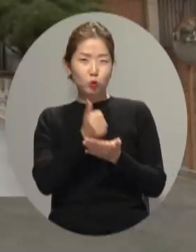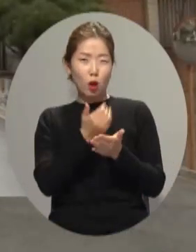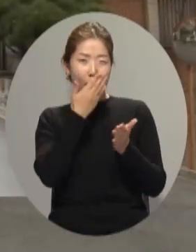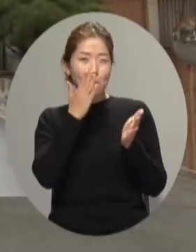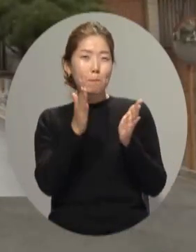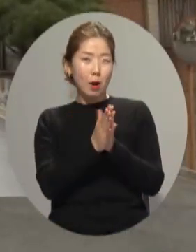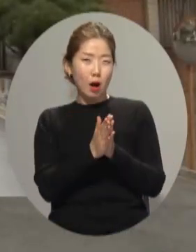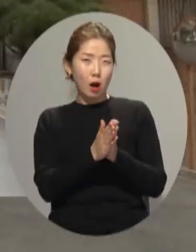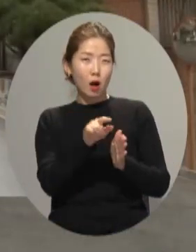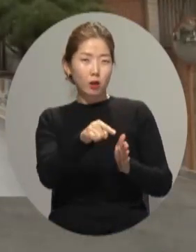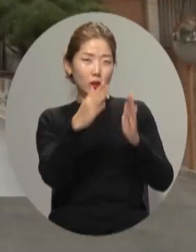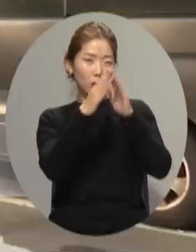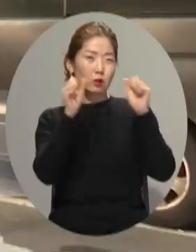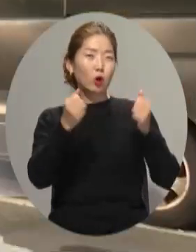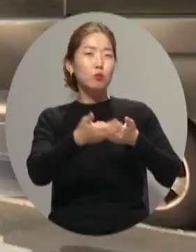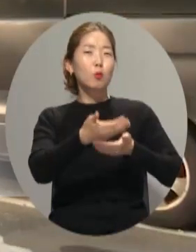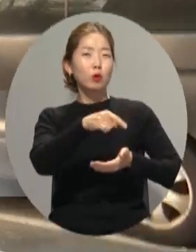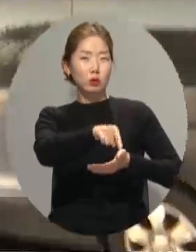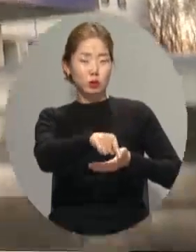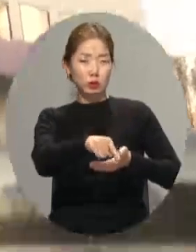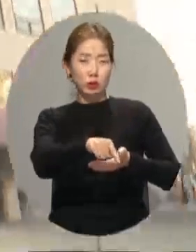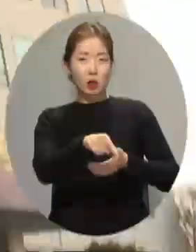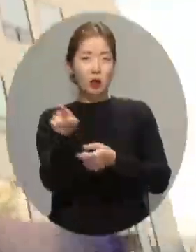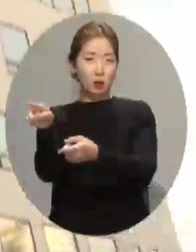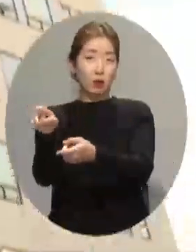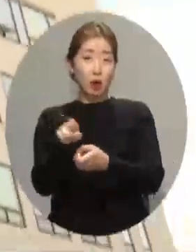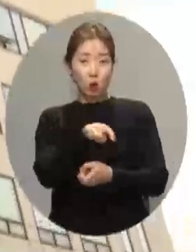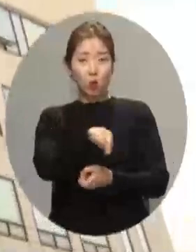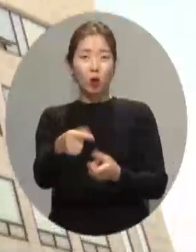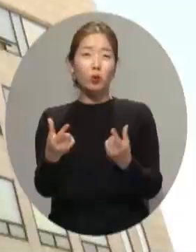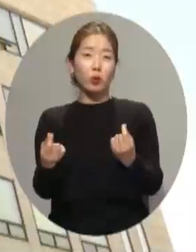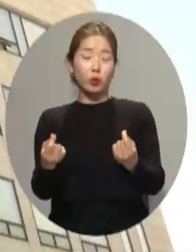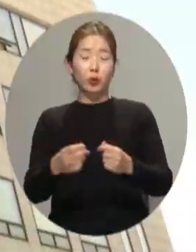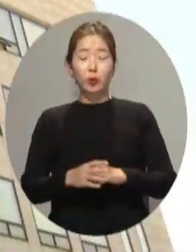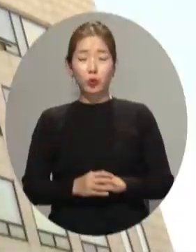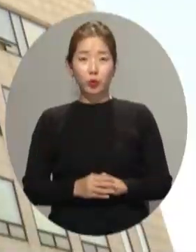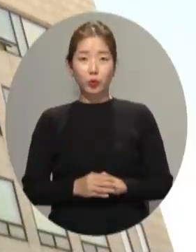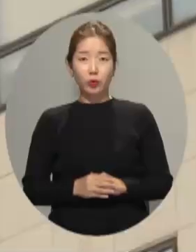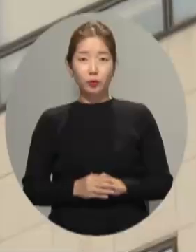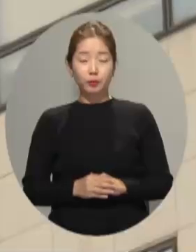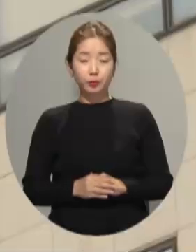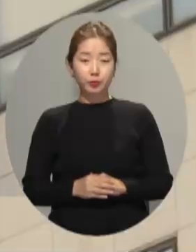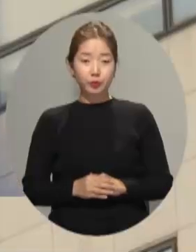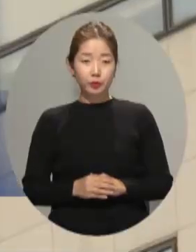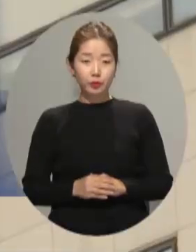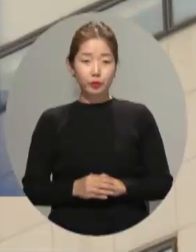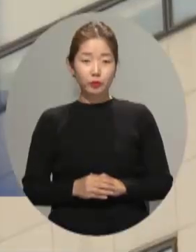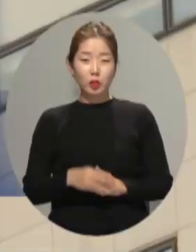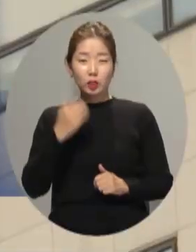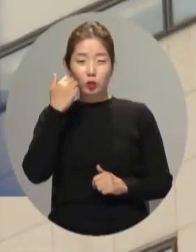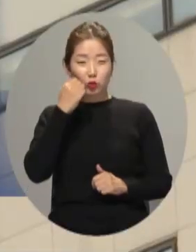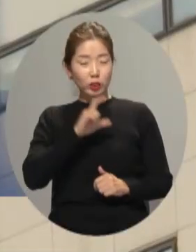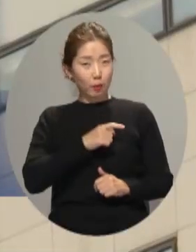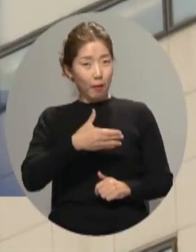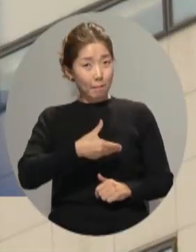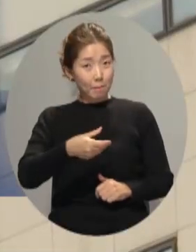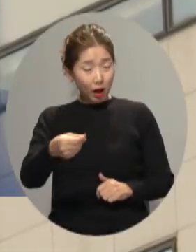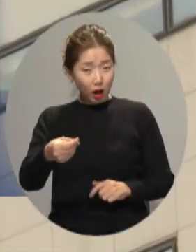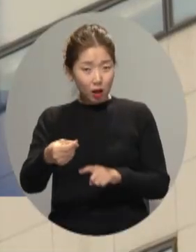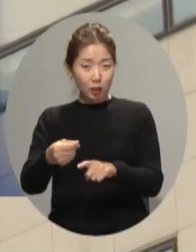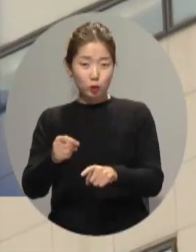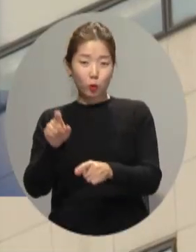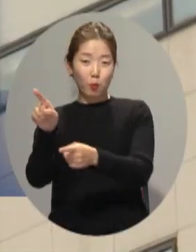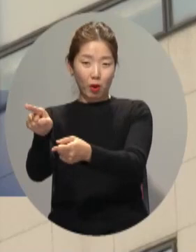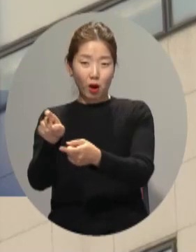중 한 곳이 바로 전북 고속의 버스를 수입한 업체로 드러났습니다. 누구 명의로 일단 출고 등록을 시켜놓고 보조금을 사